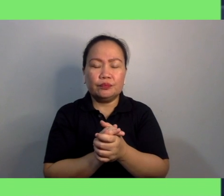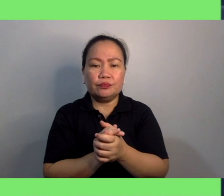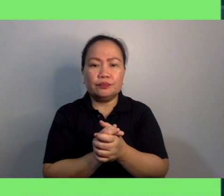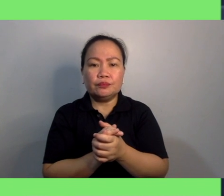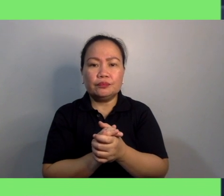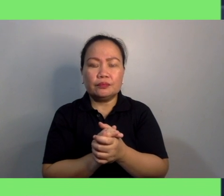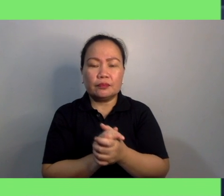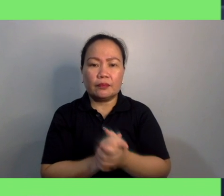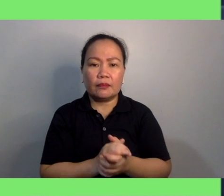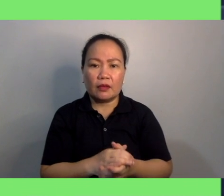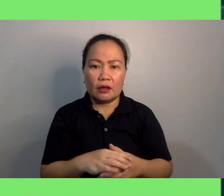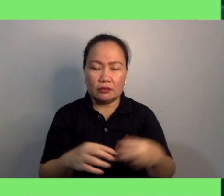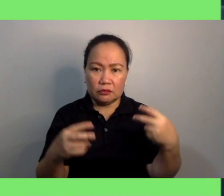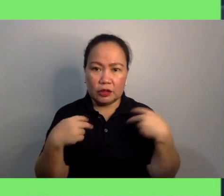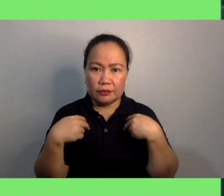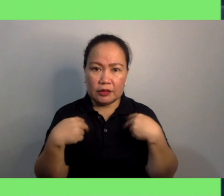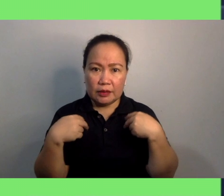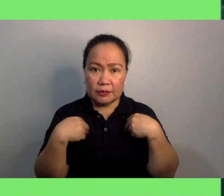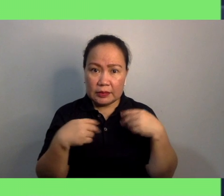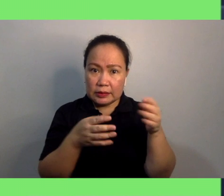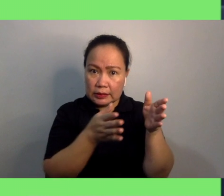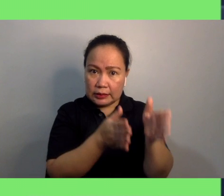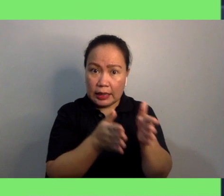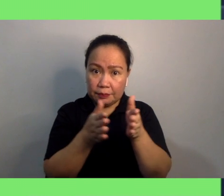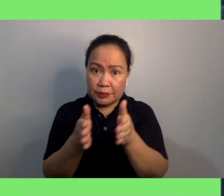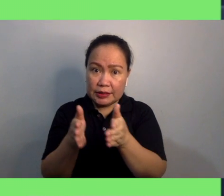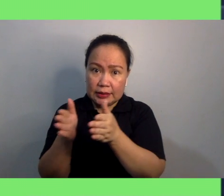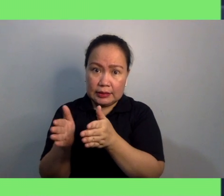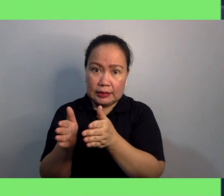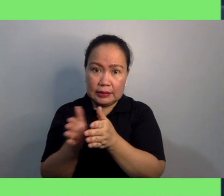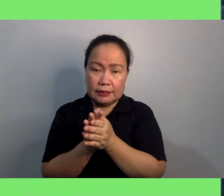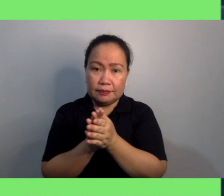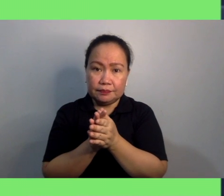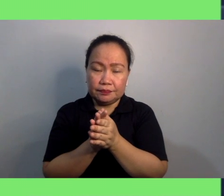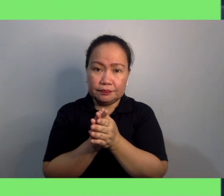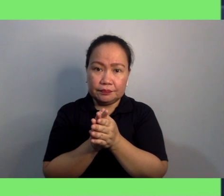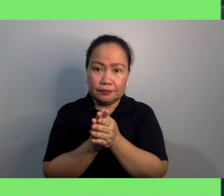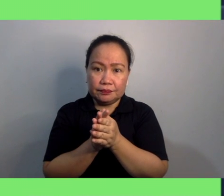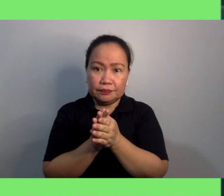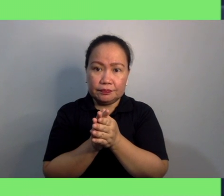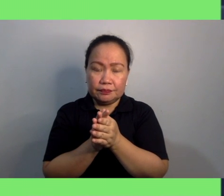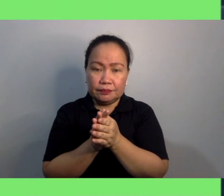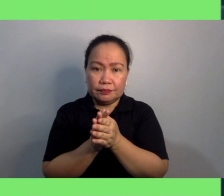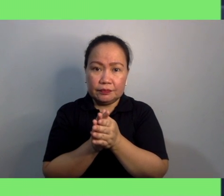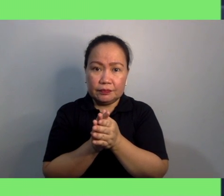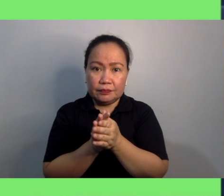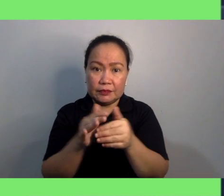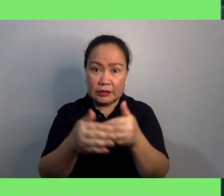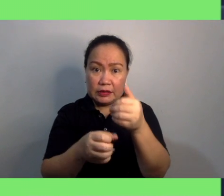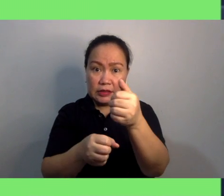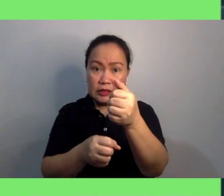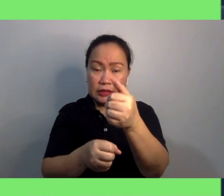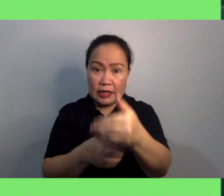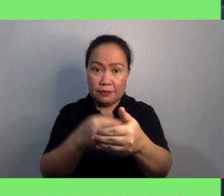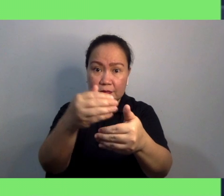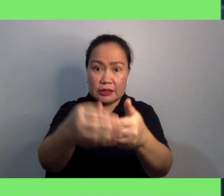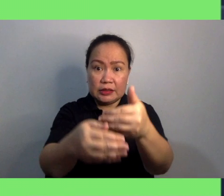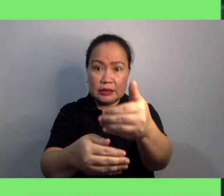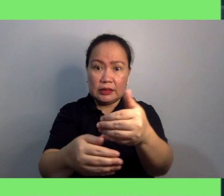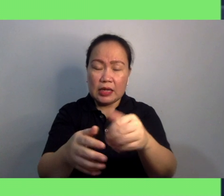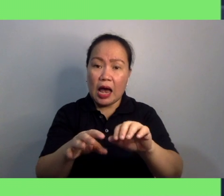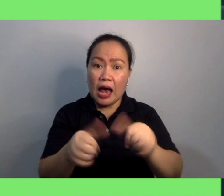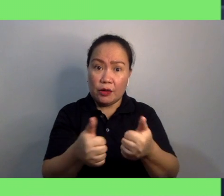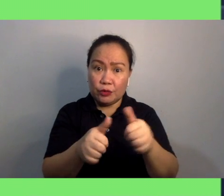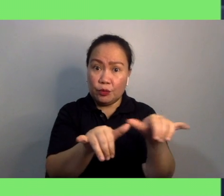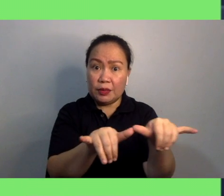Okay. So, we have steps in measuring an angle. So, ito po yung dapat nating tandaan para alam natin kung paano